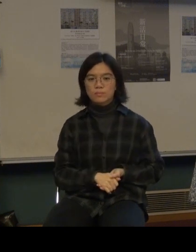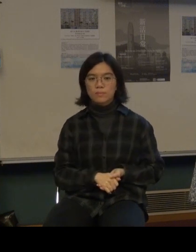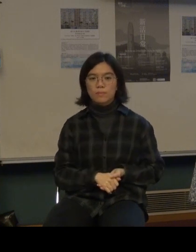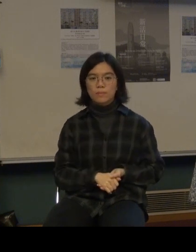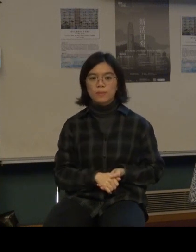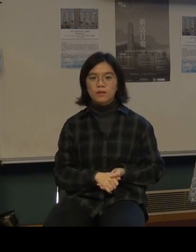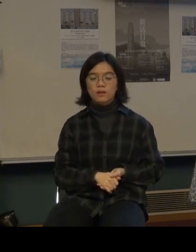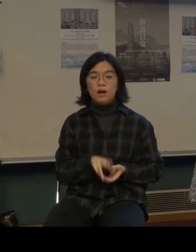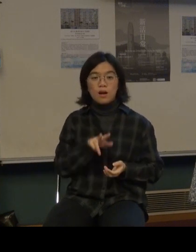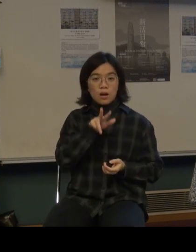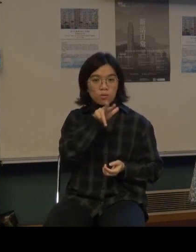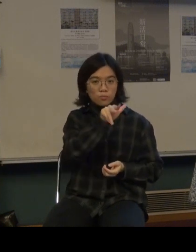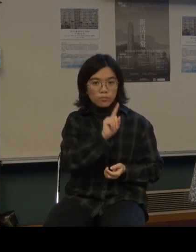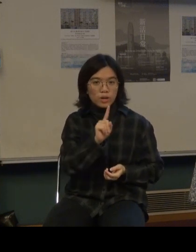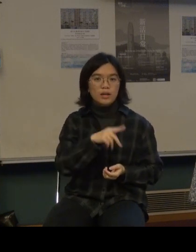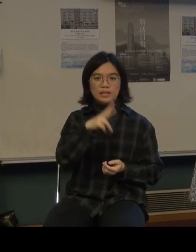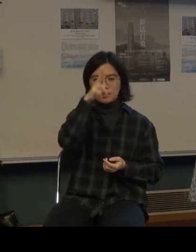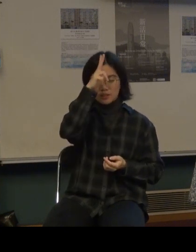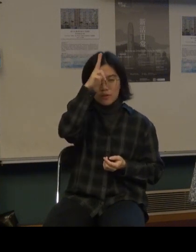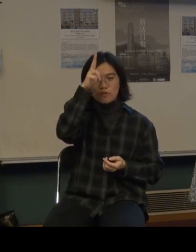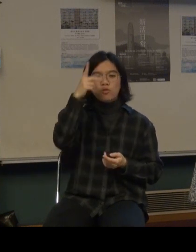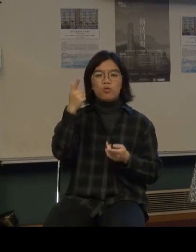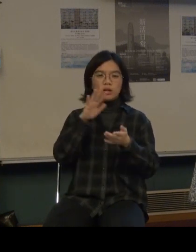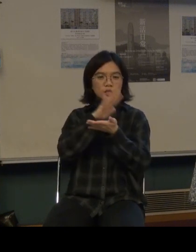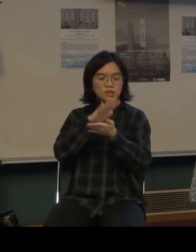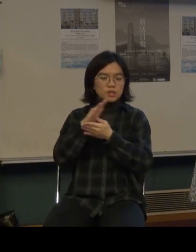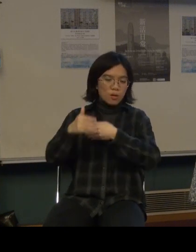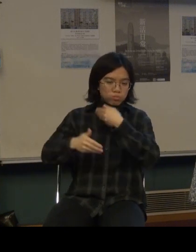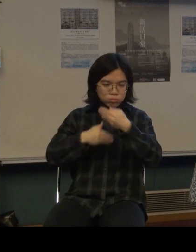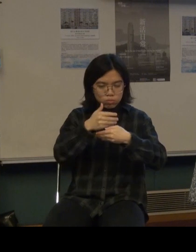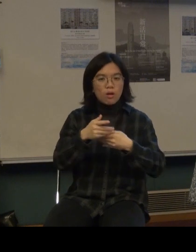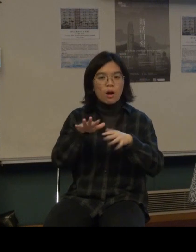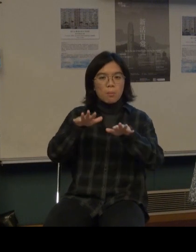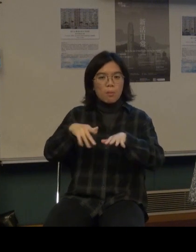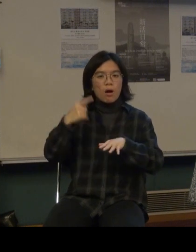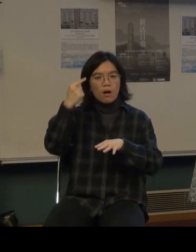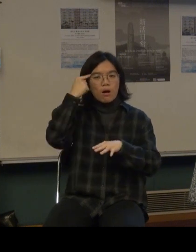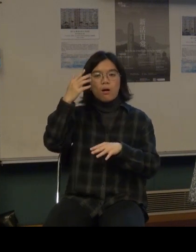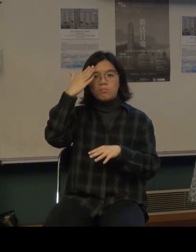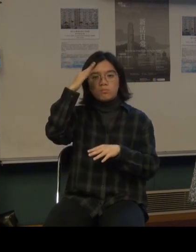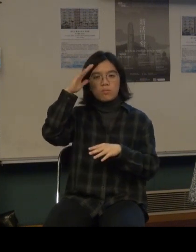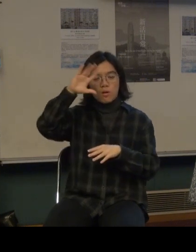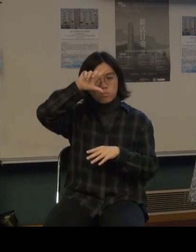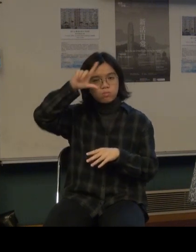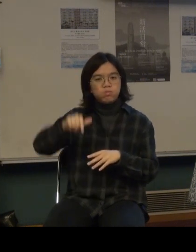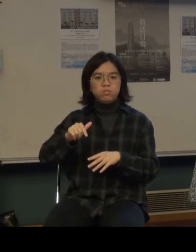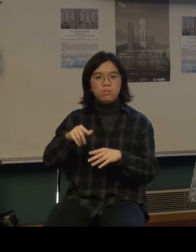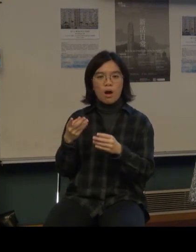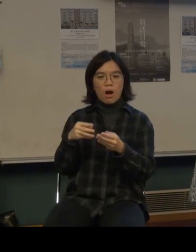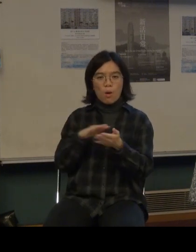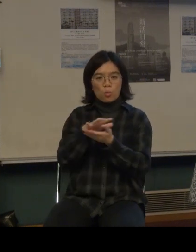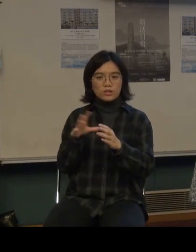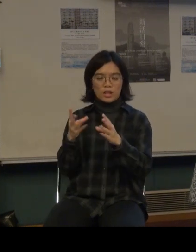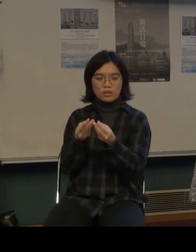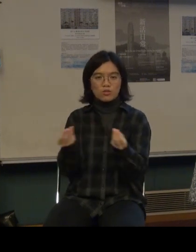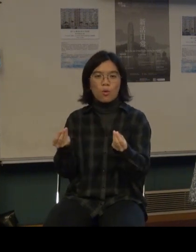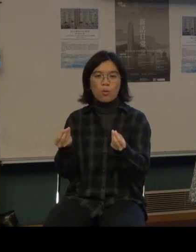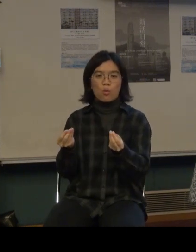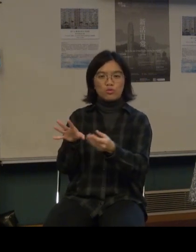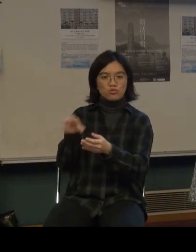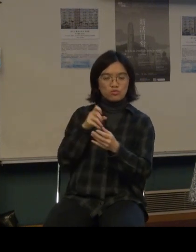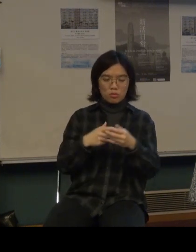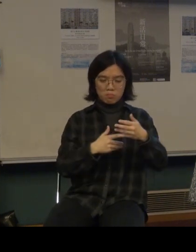府慢慢掌握咗用混凝土作為一個好主要嘅建築材料， 基於混凝土咧，令到嗰個建築嘅形式咧，亦